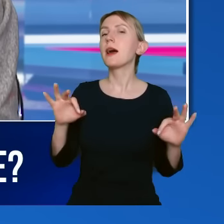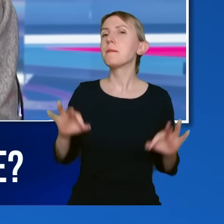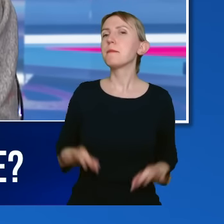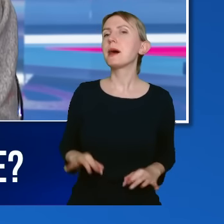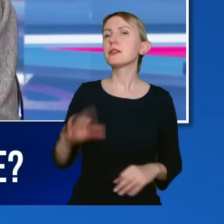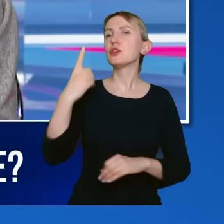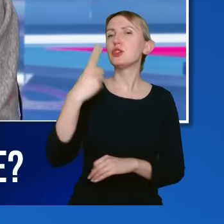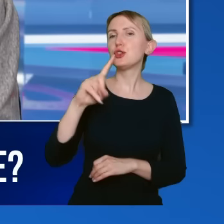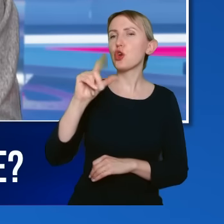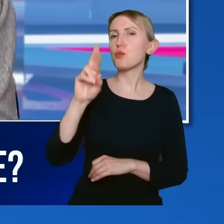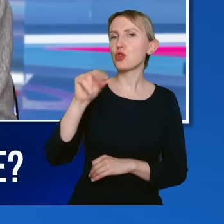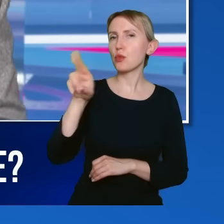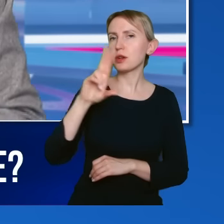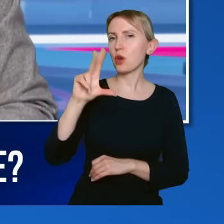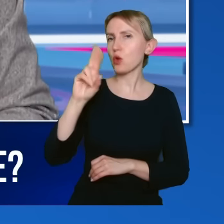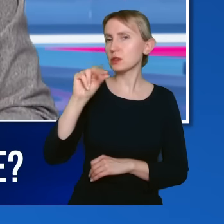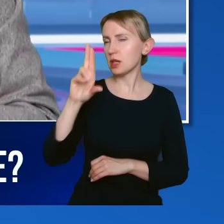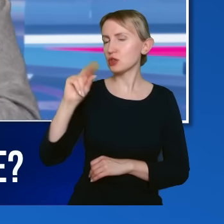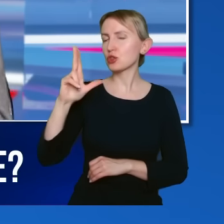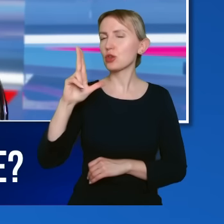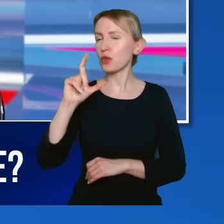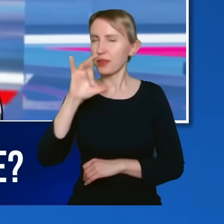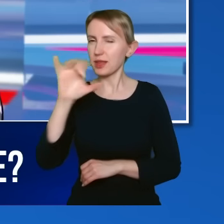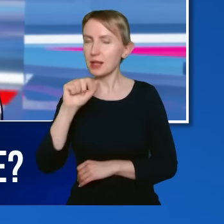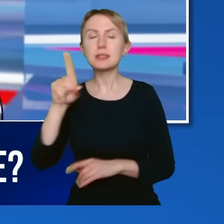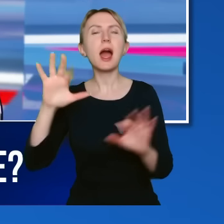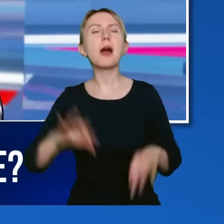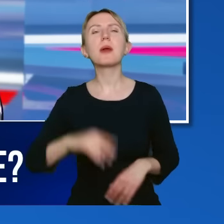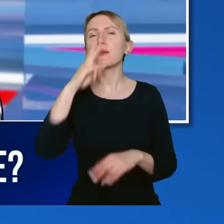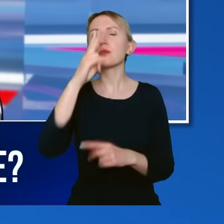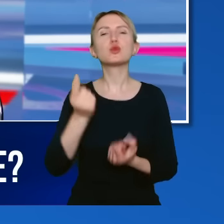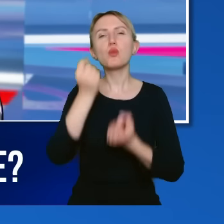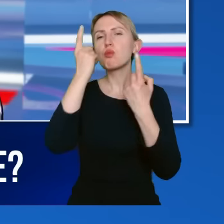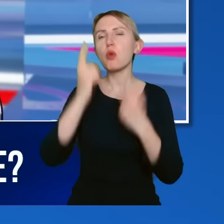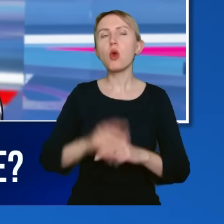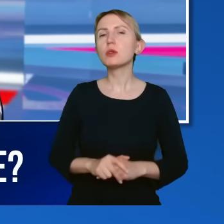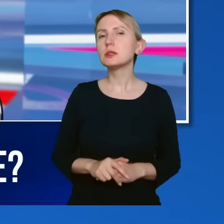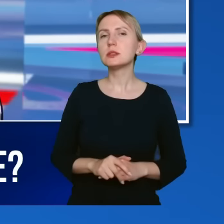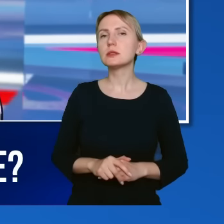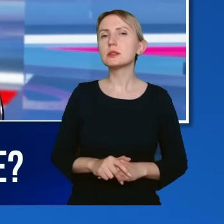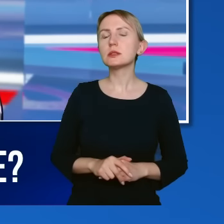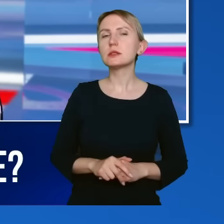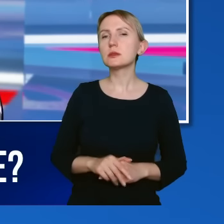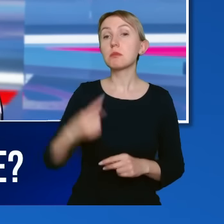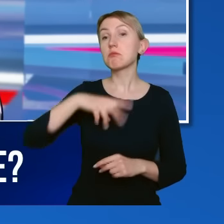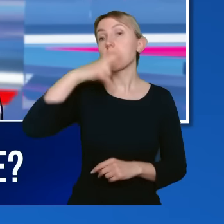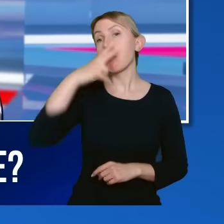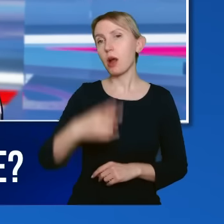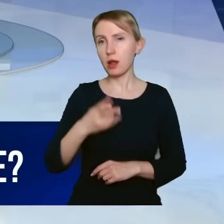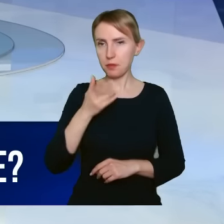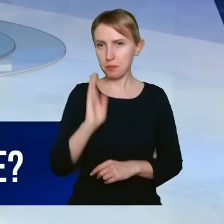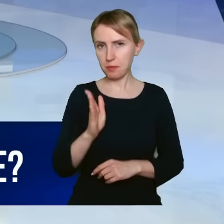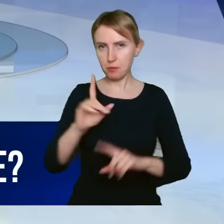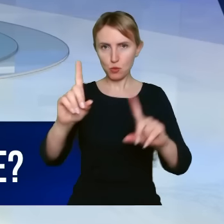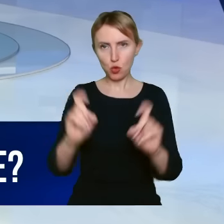Dobromir Sośnierz z Konfederacji. Panie pośle, a jak pan patrzy na ten pomysł? Zobaczymy, będziemy, uruchomimy